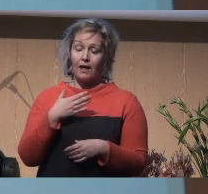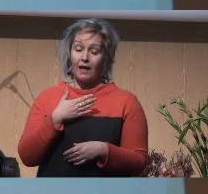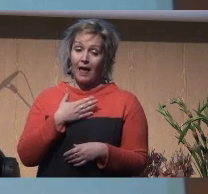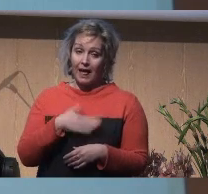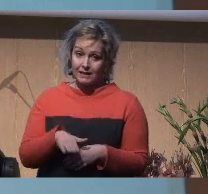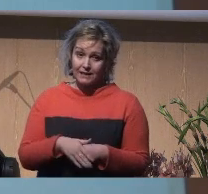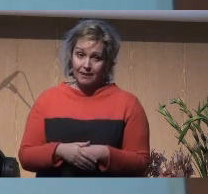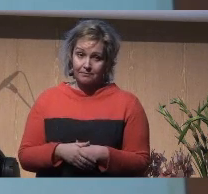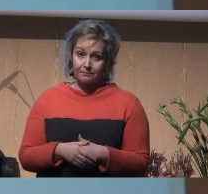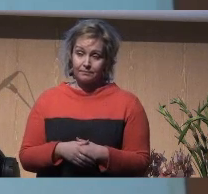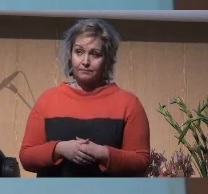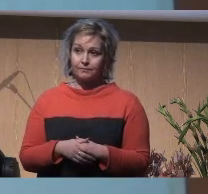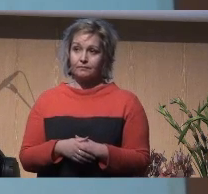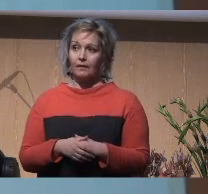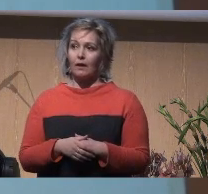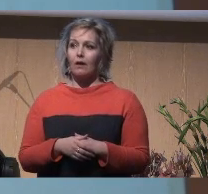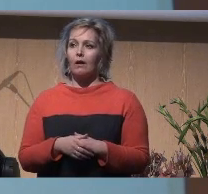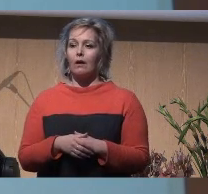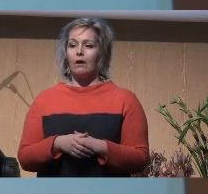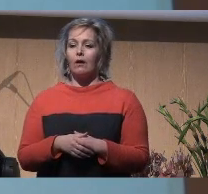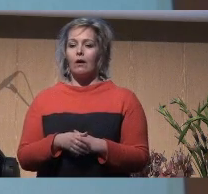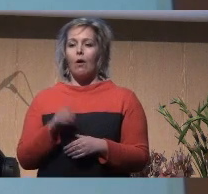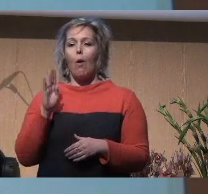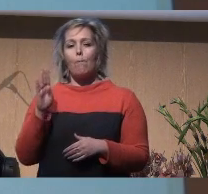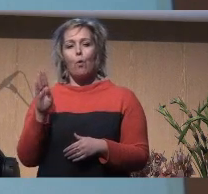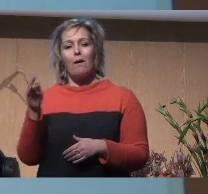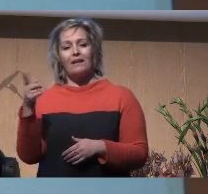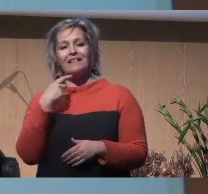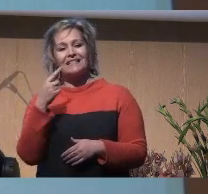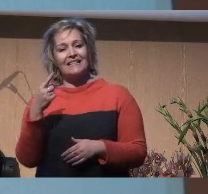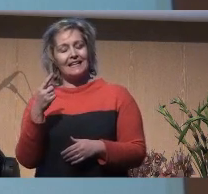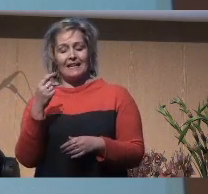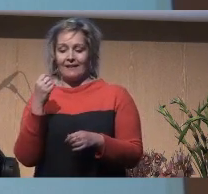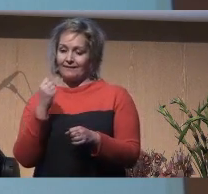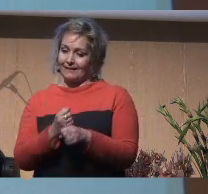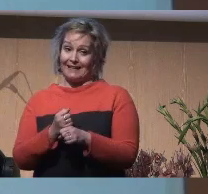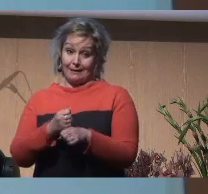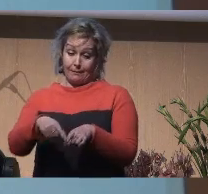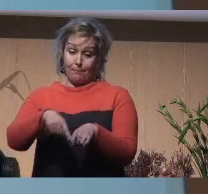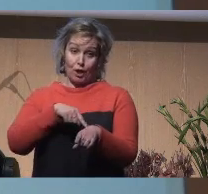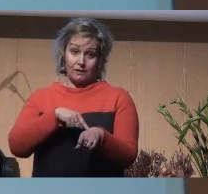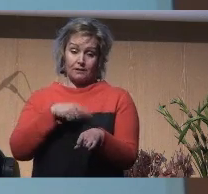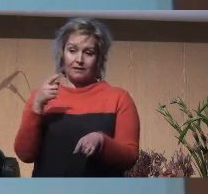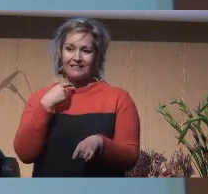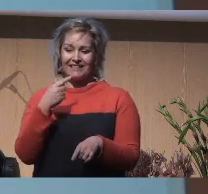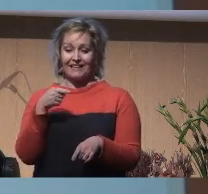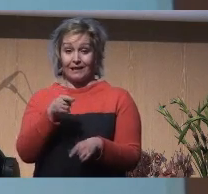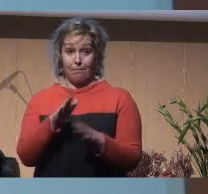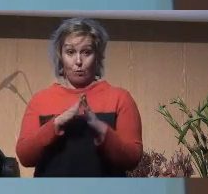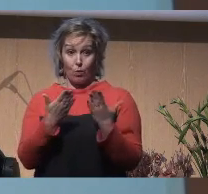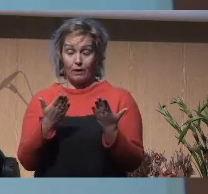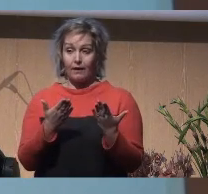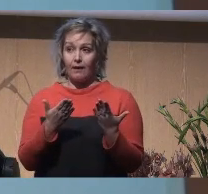helse. Og Buber sier helt innledningsvis i den